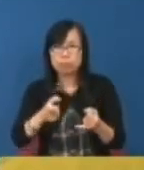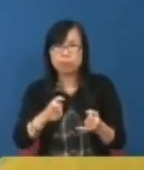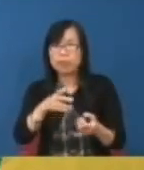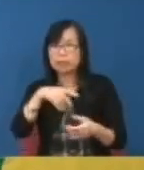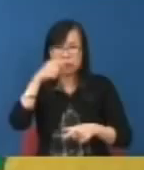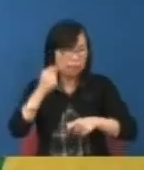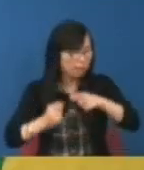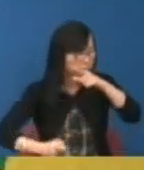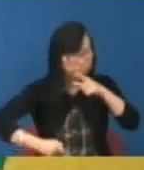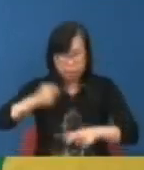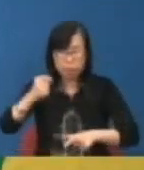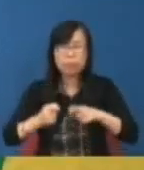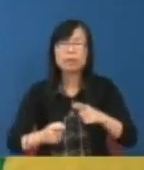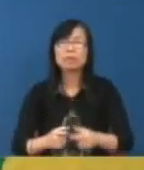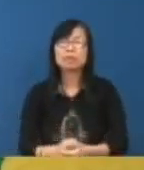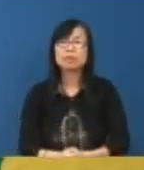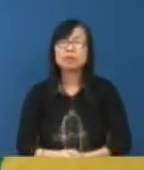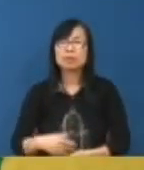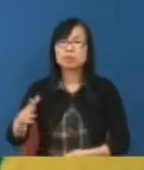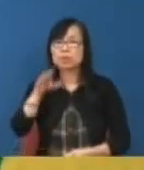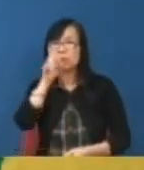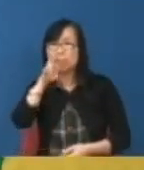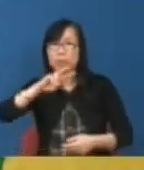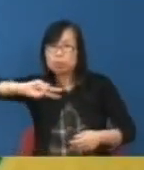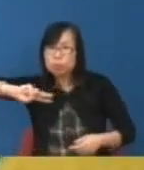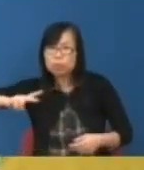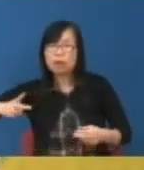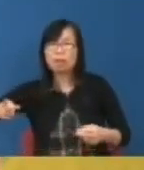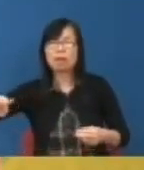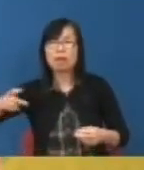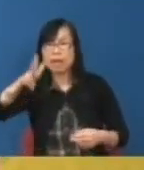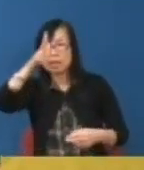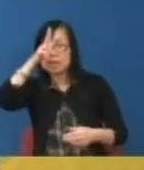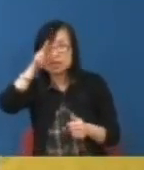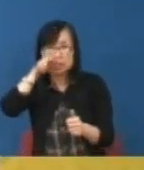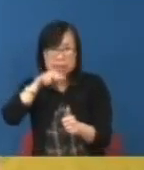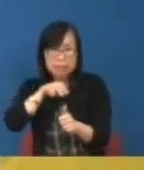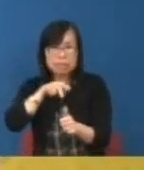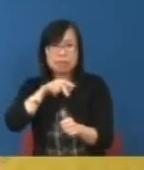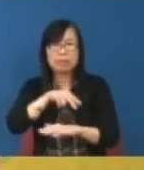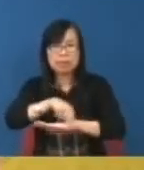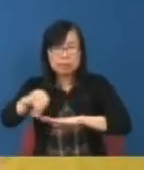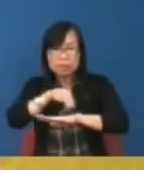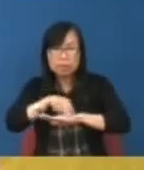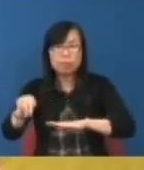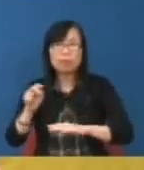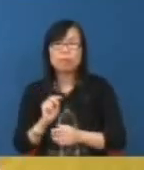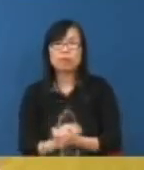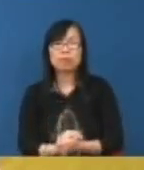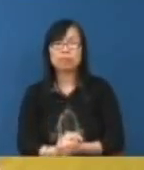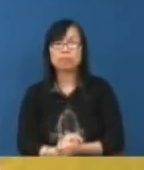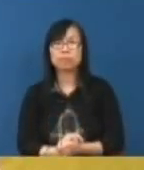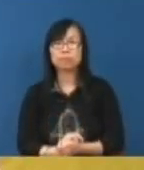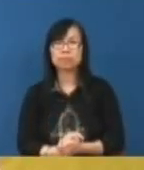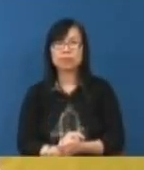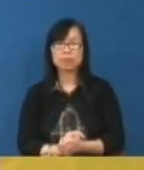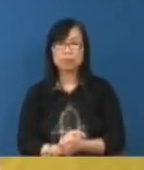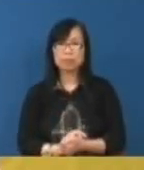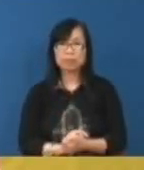不公平呢？所以我們說所謂轉態只不過就是在政治制度或在那個政治格局之下